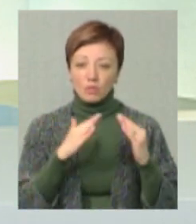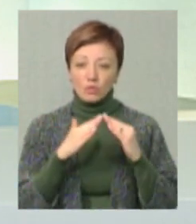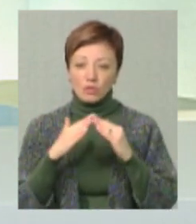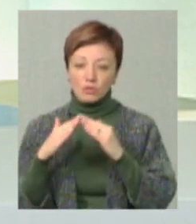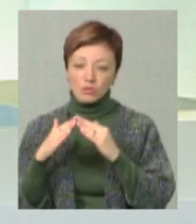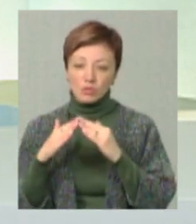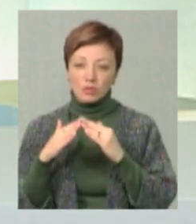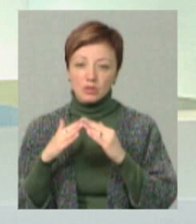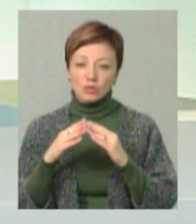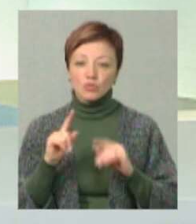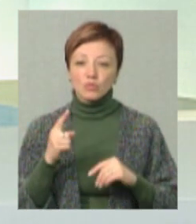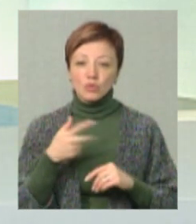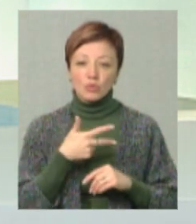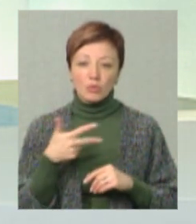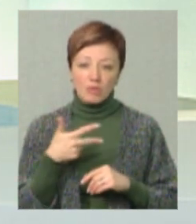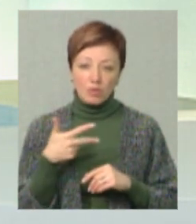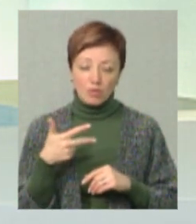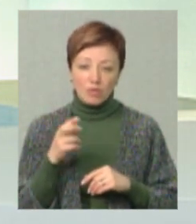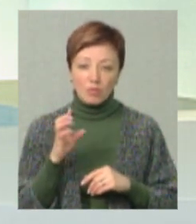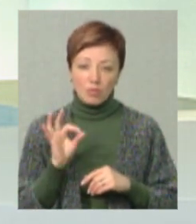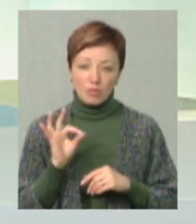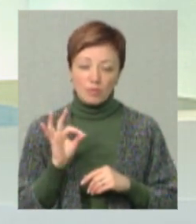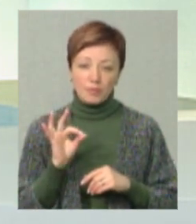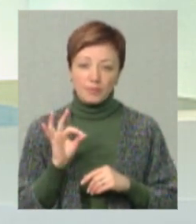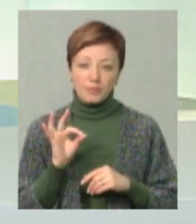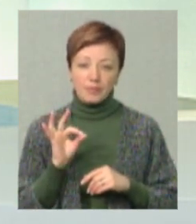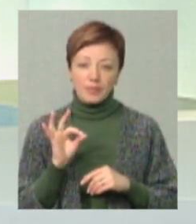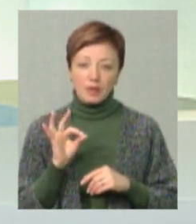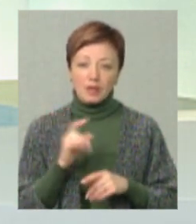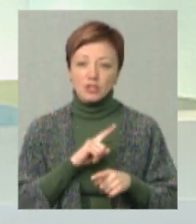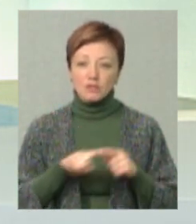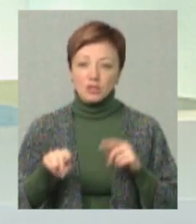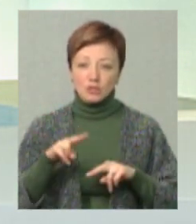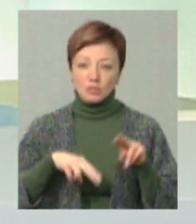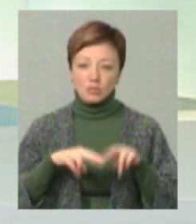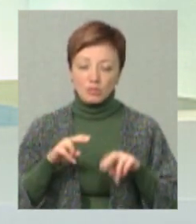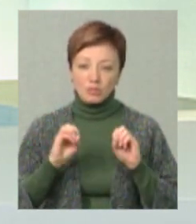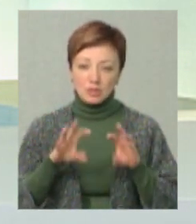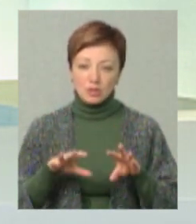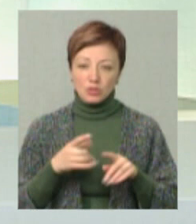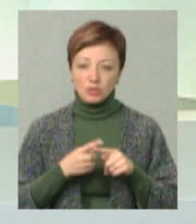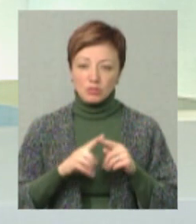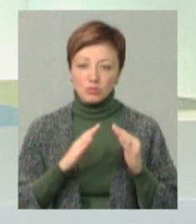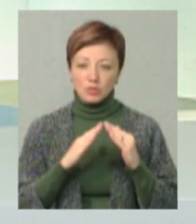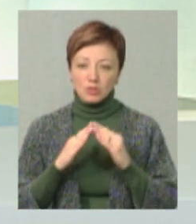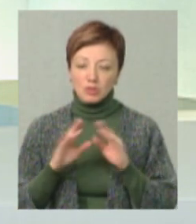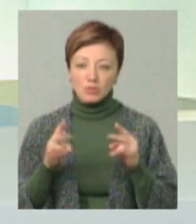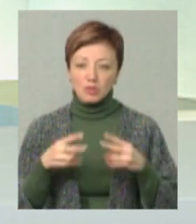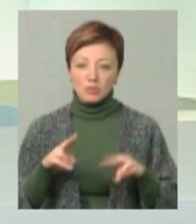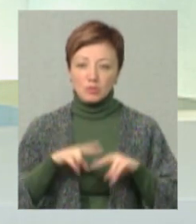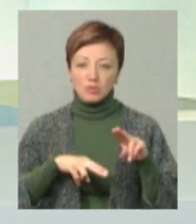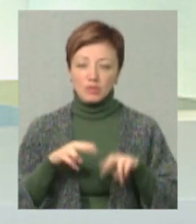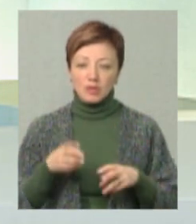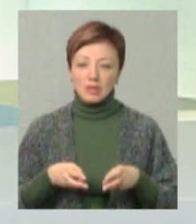будиночки. Чому трьохповерхові? Тому що значно швидше буде здача тих будинків, не